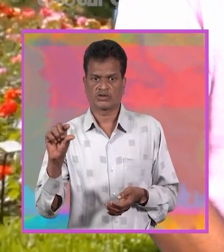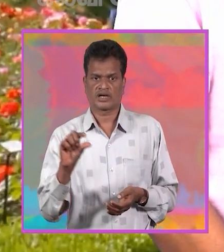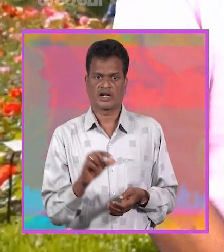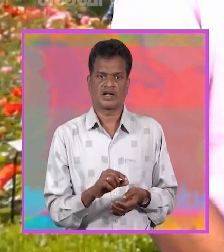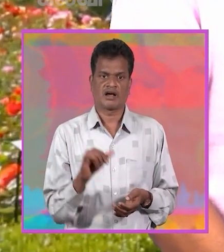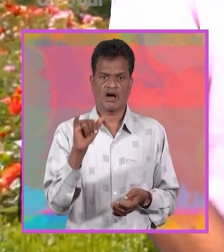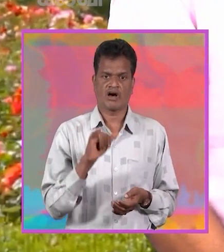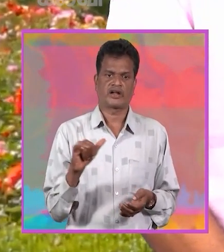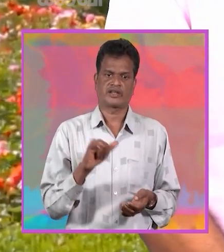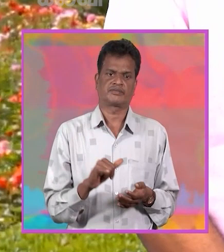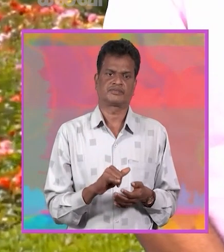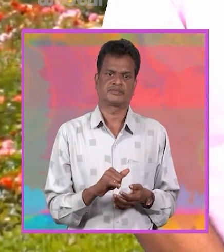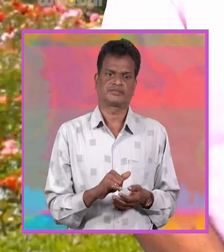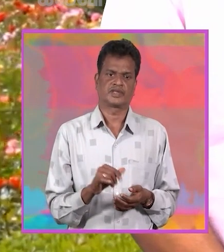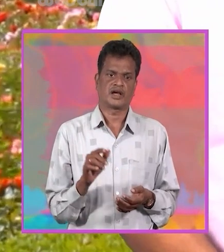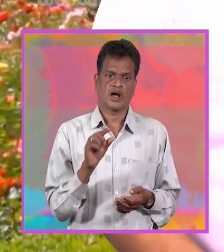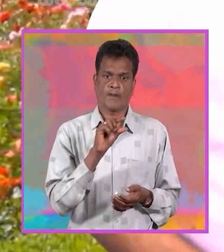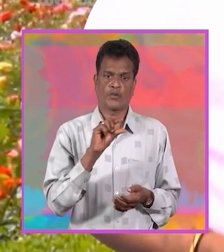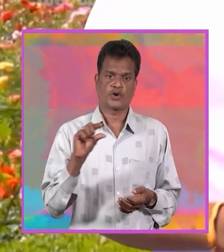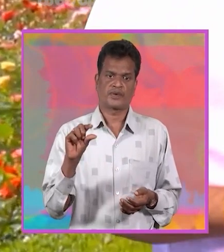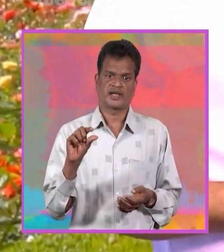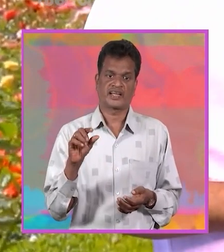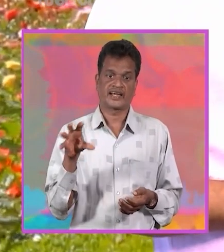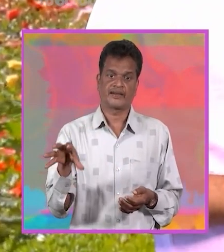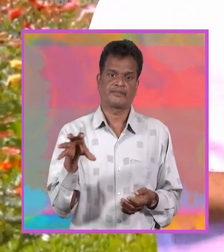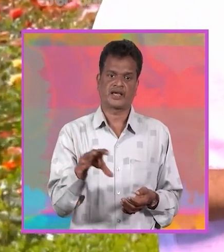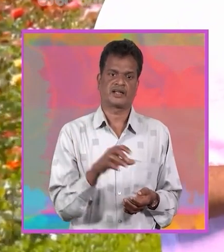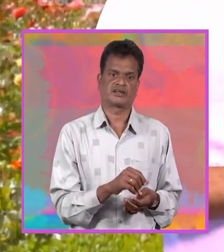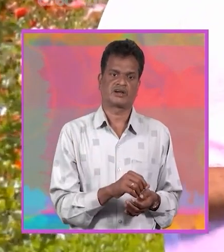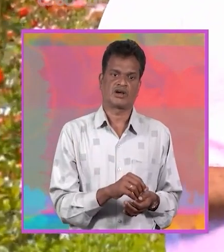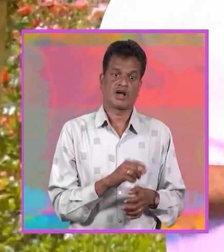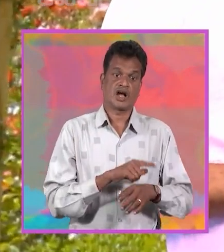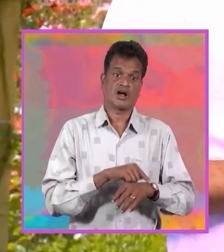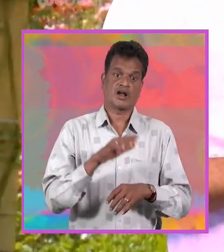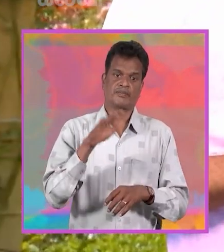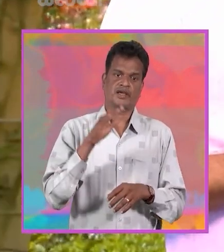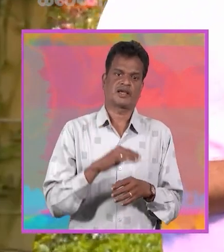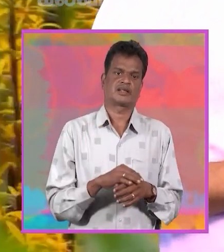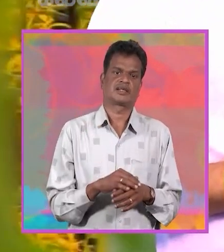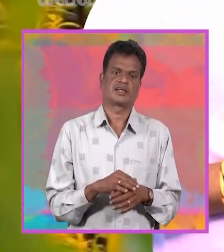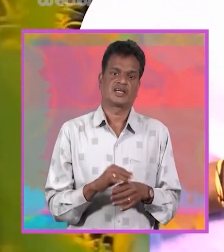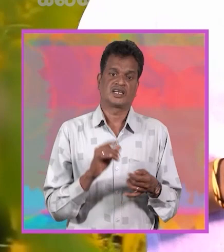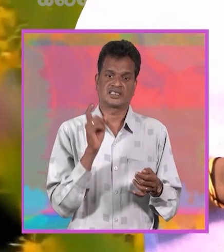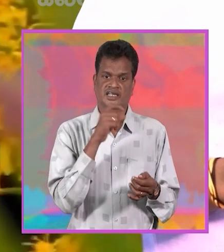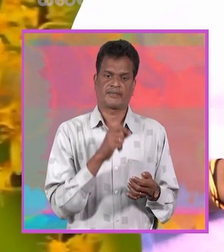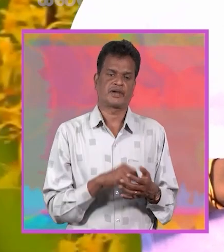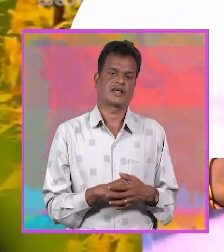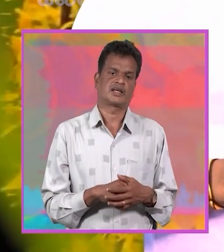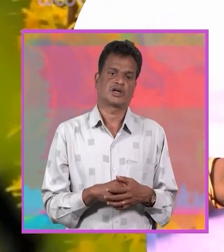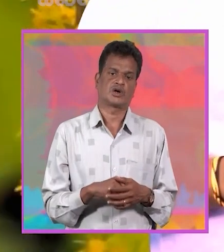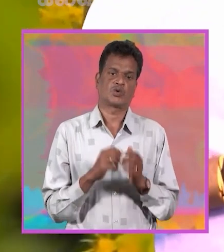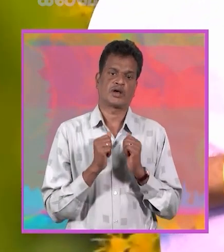ஆறையும் பொருட்பெயர், இடப்பெயர், காலப்பெயர், சினைப்பெயர், குணப்பெயர்,